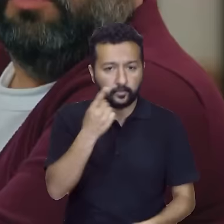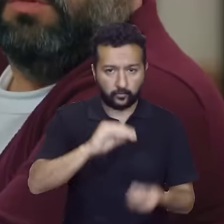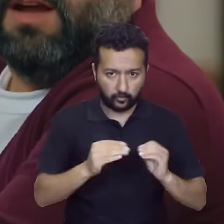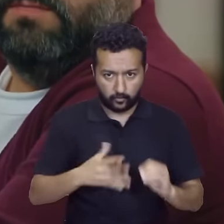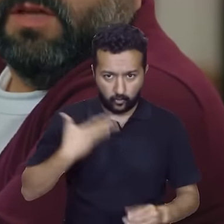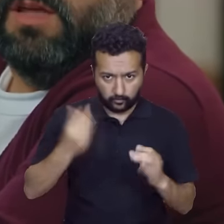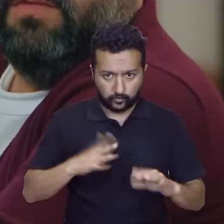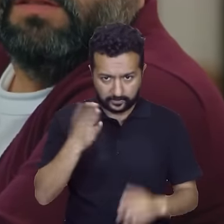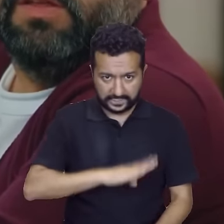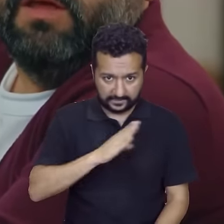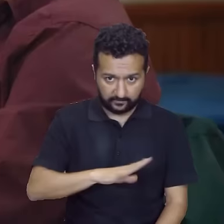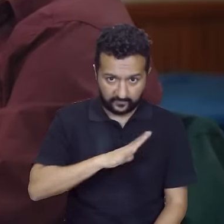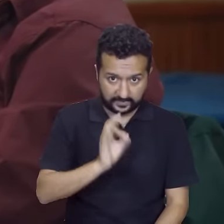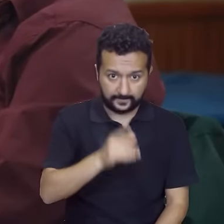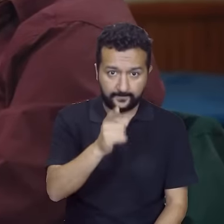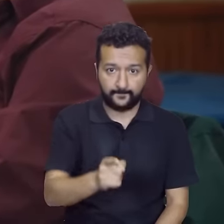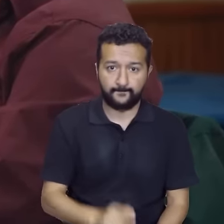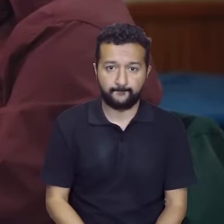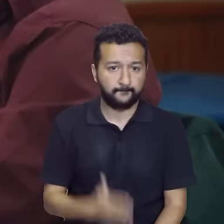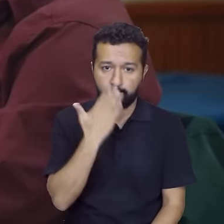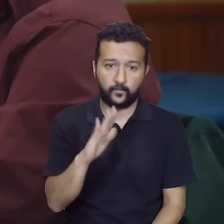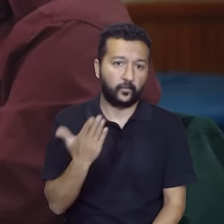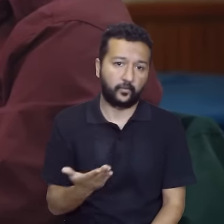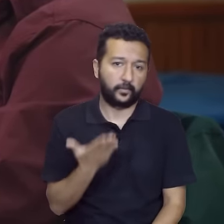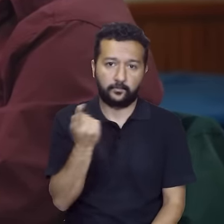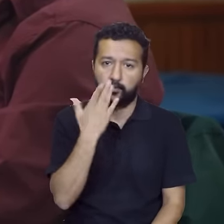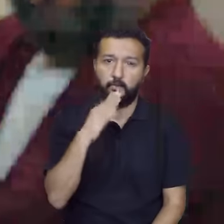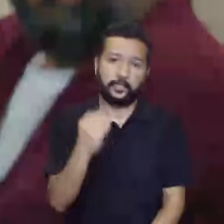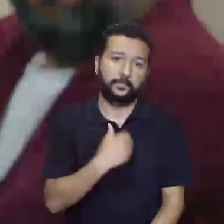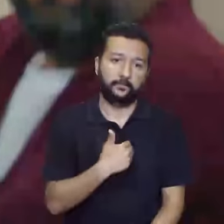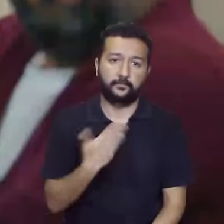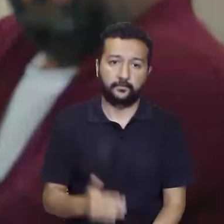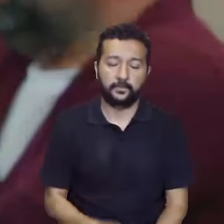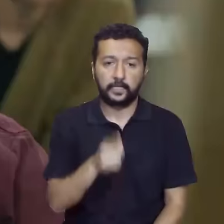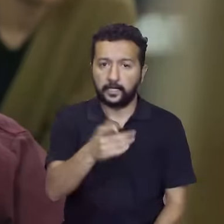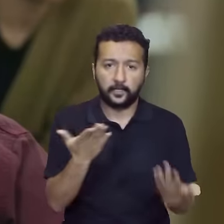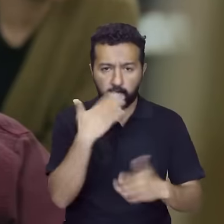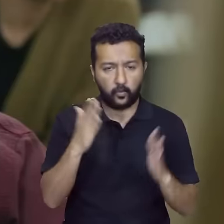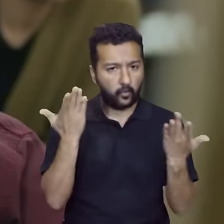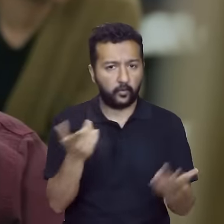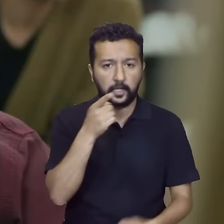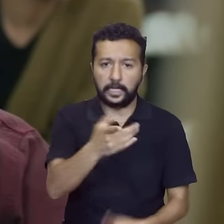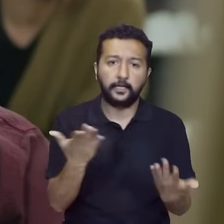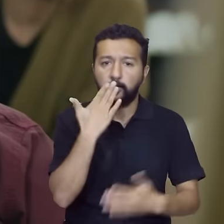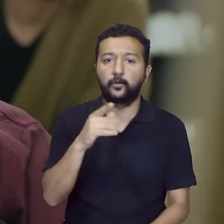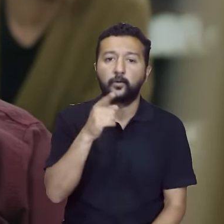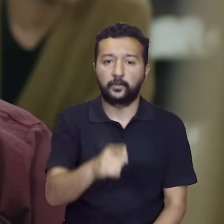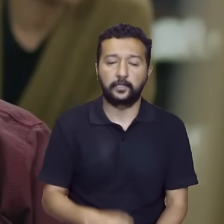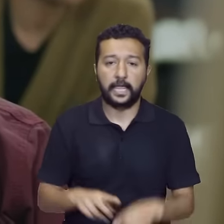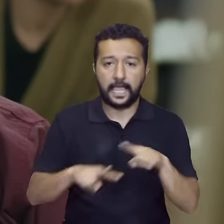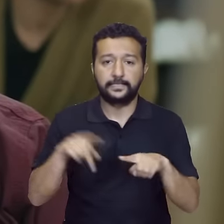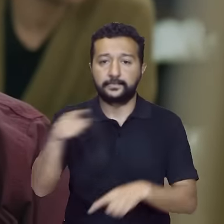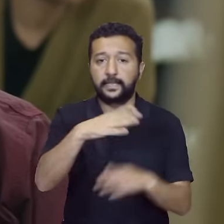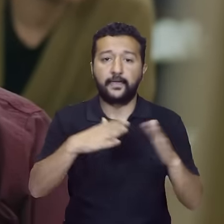Bir moralin mi bozuk, bir derdin mi, tasan mı var senin ya? Yok bir şey, iyiyim. Nasıl yok oğlum, nasıl yok?